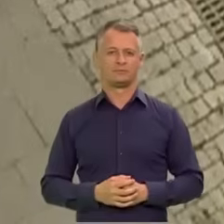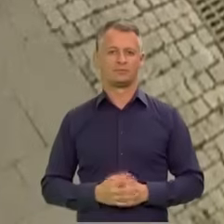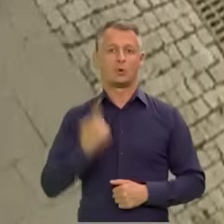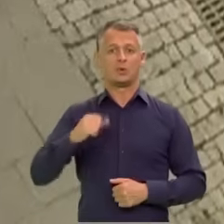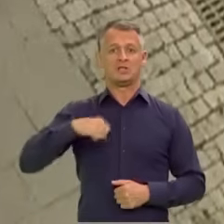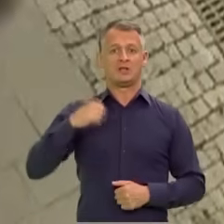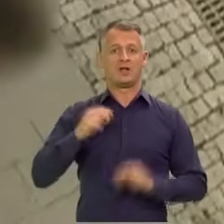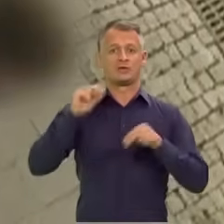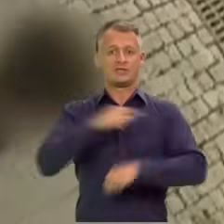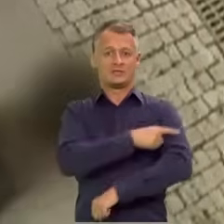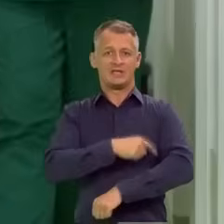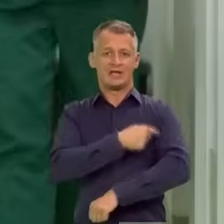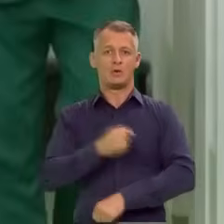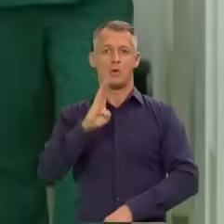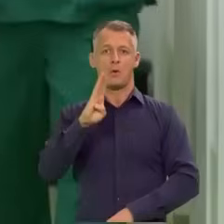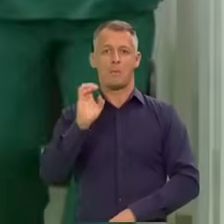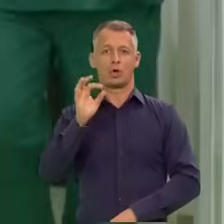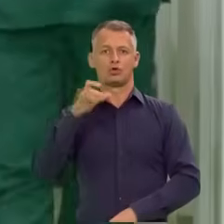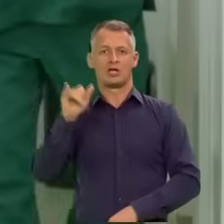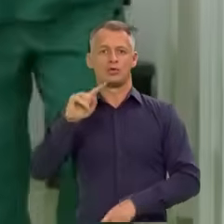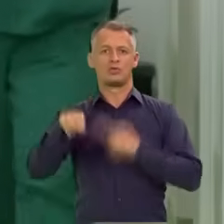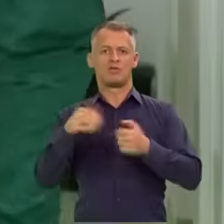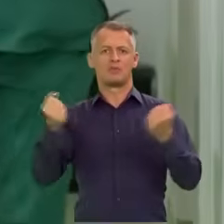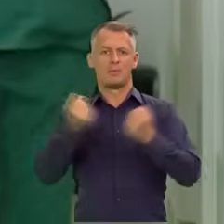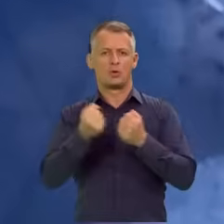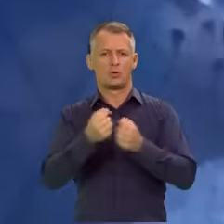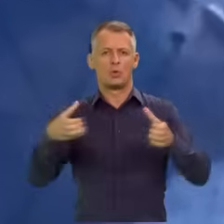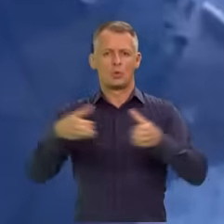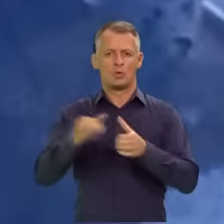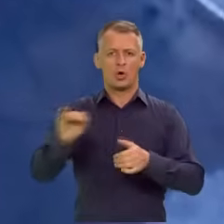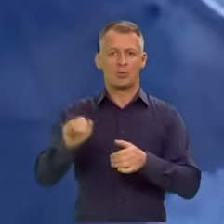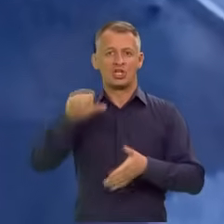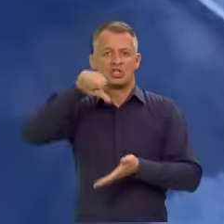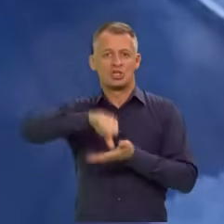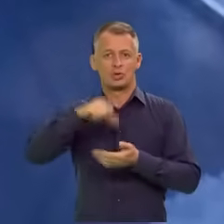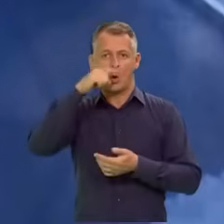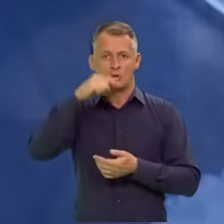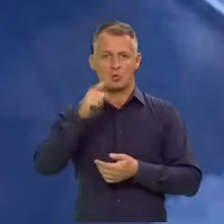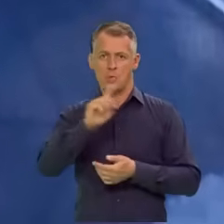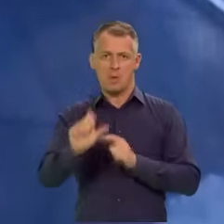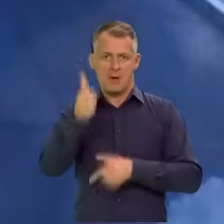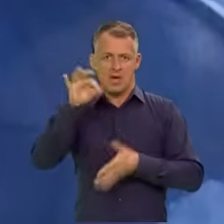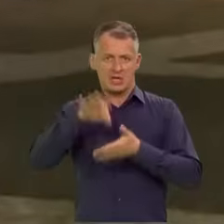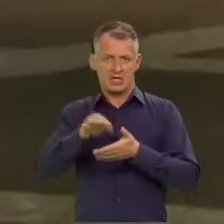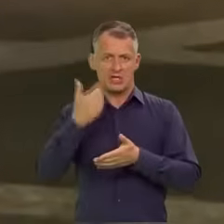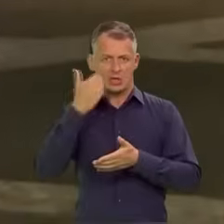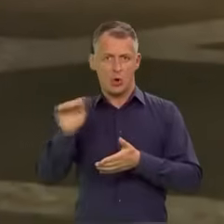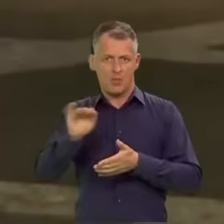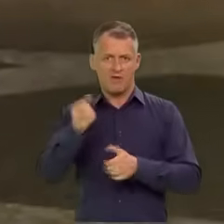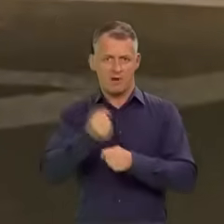Un tânăr a ajuns la spitalul din Botoșani după ce a fost bătut de o gașcă de copii în centrul orașului. Nu este prima dată când aceștia creează probleme grave.